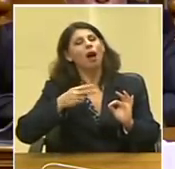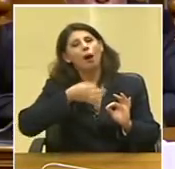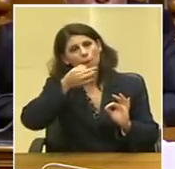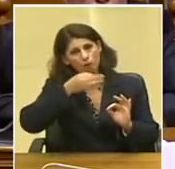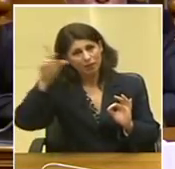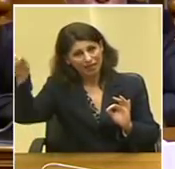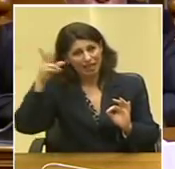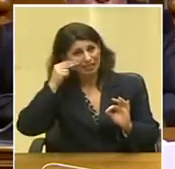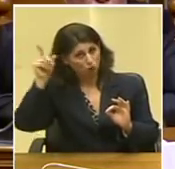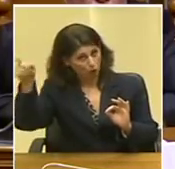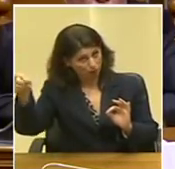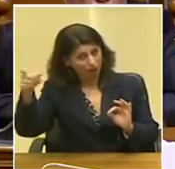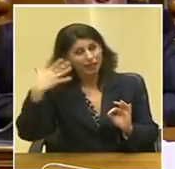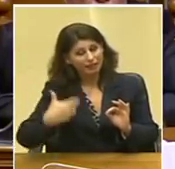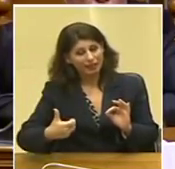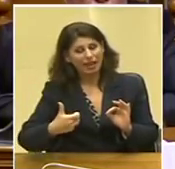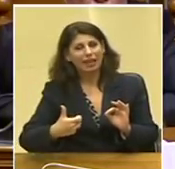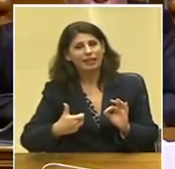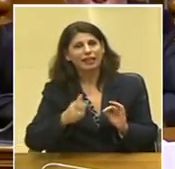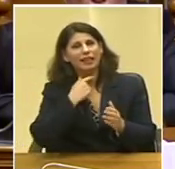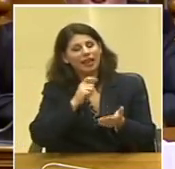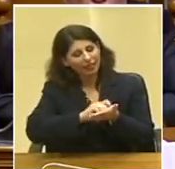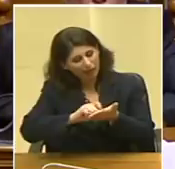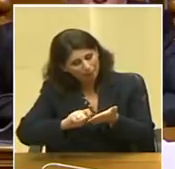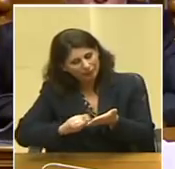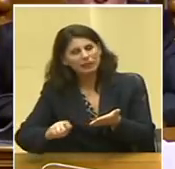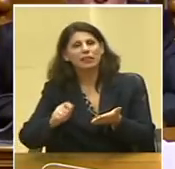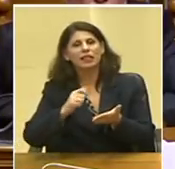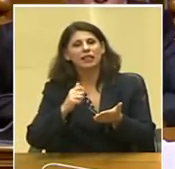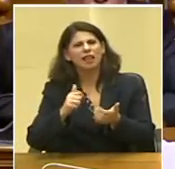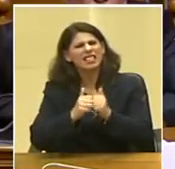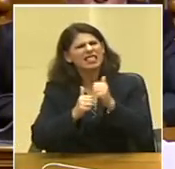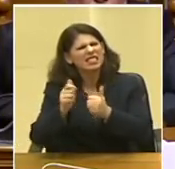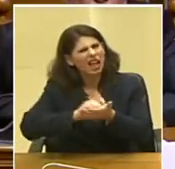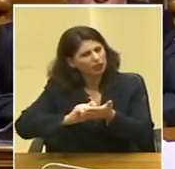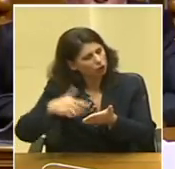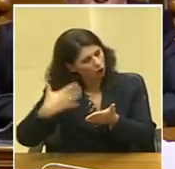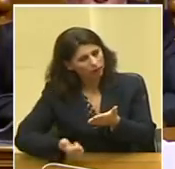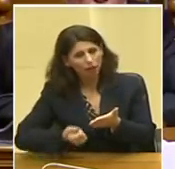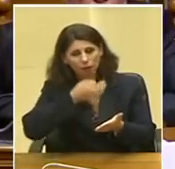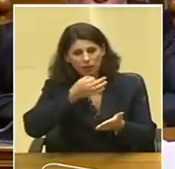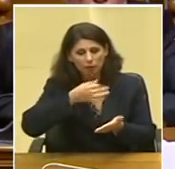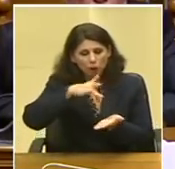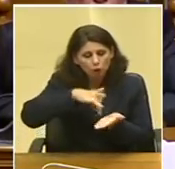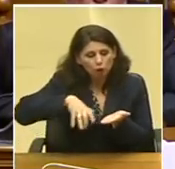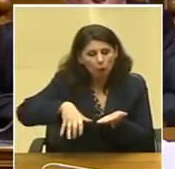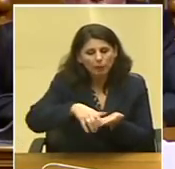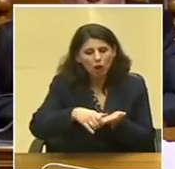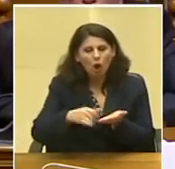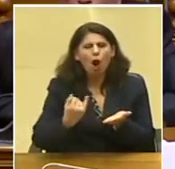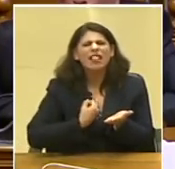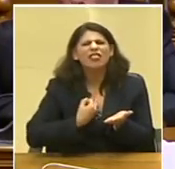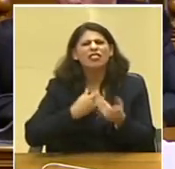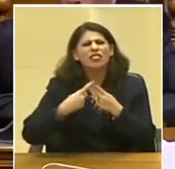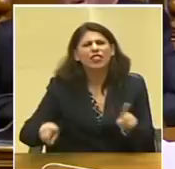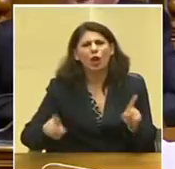Σκόπια και έχει και γραμματική και συντακτικό. Ομιλείται ένα τοπικό ιδίωμα το οποίο δεν